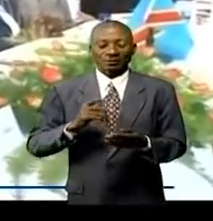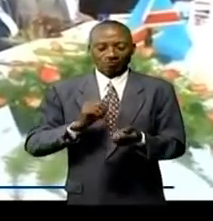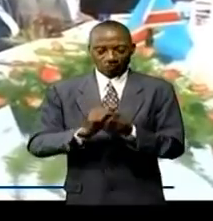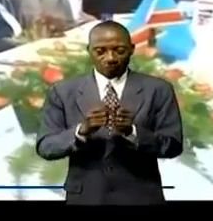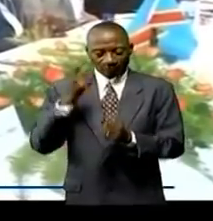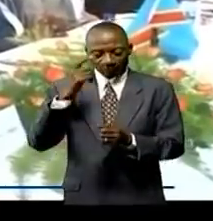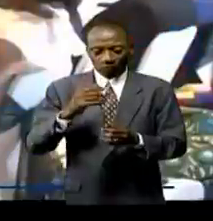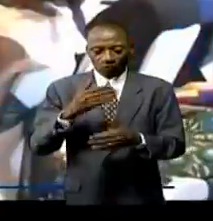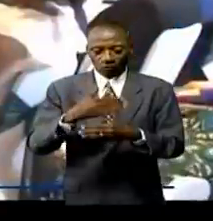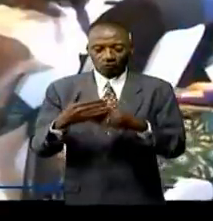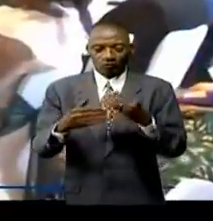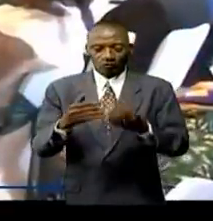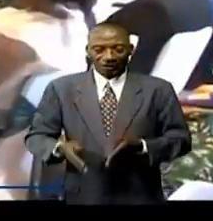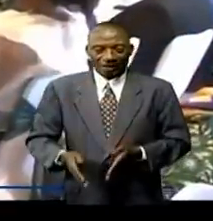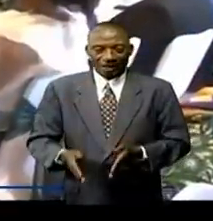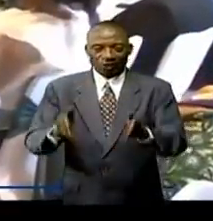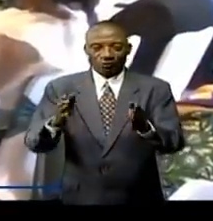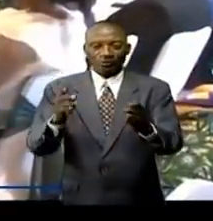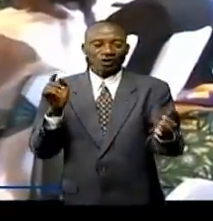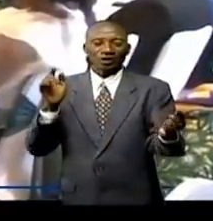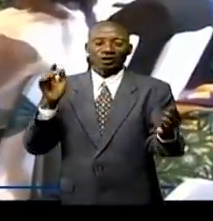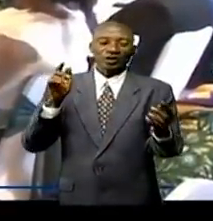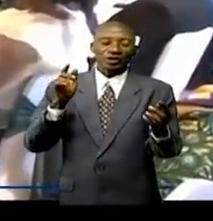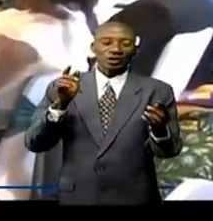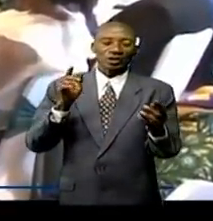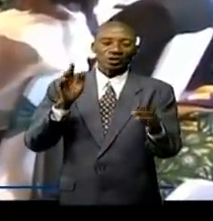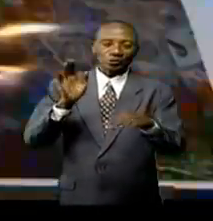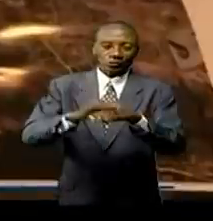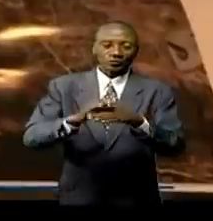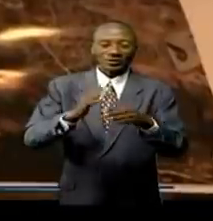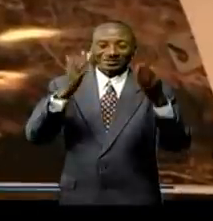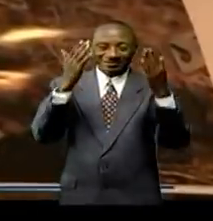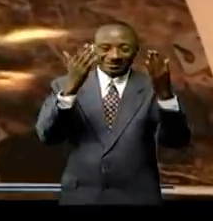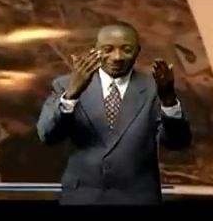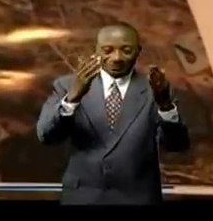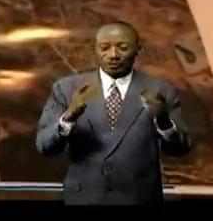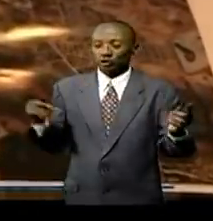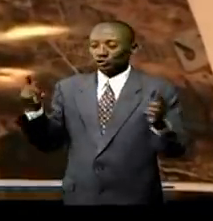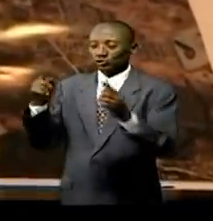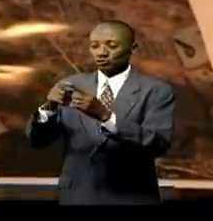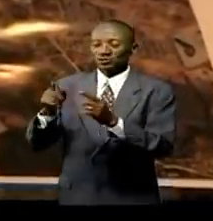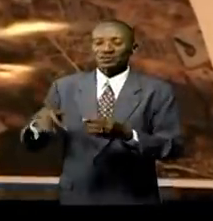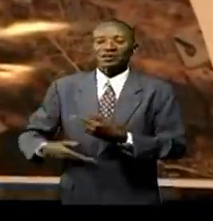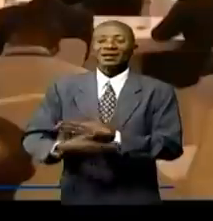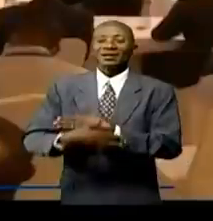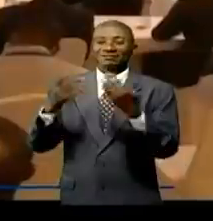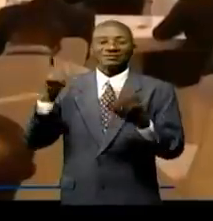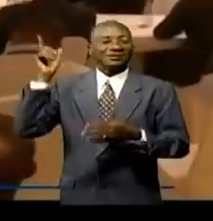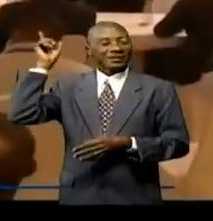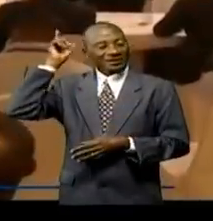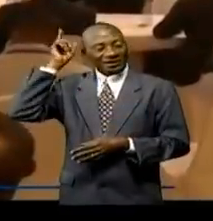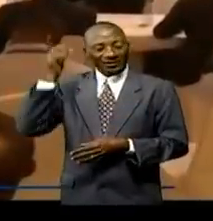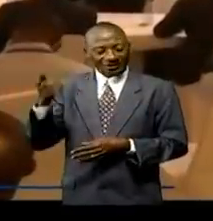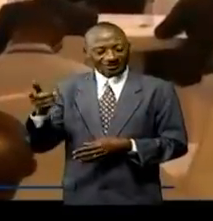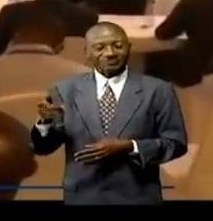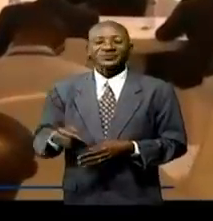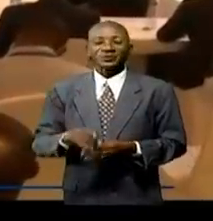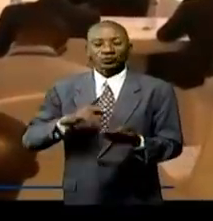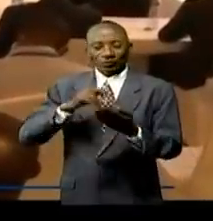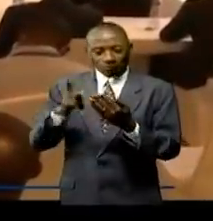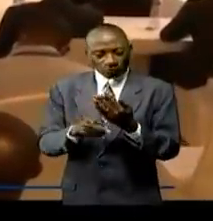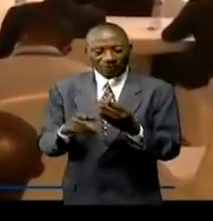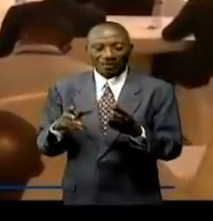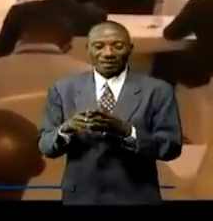de la route Solwezi en Zambie et Likasi, ville haut-katangaise en RDC. Ce projet, réalisable grâce au partenariat